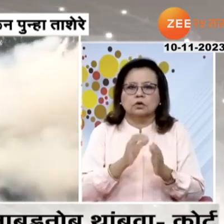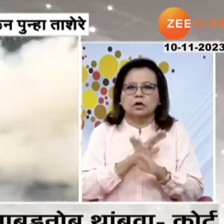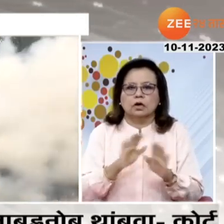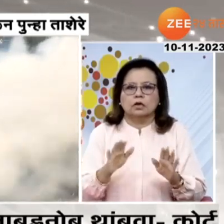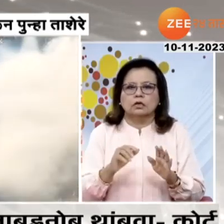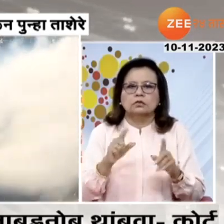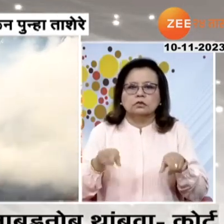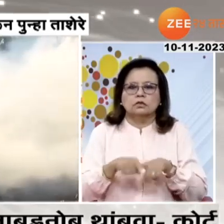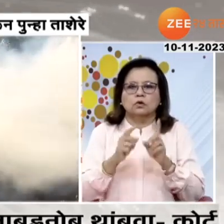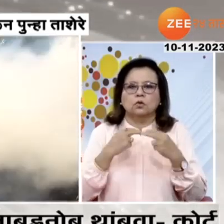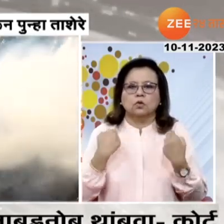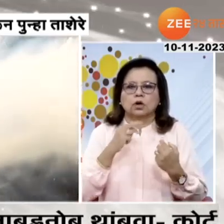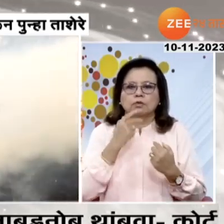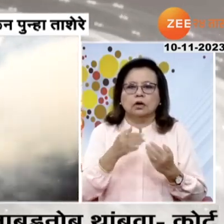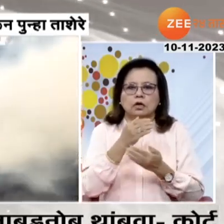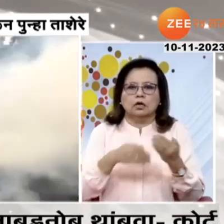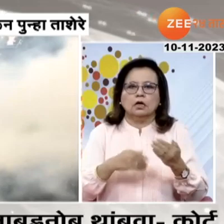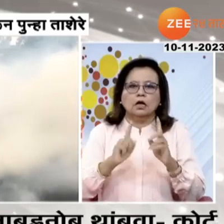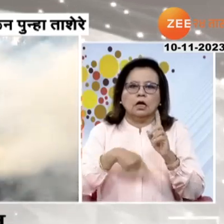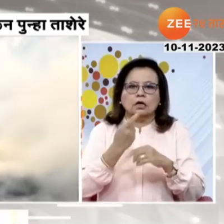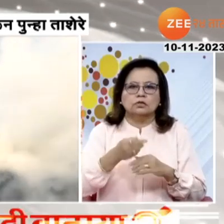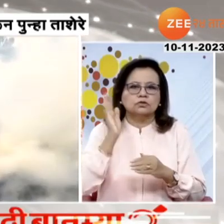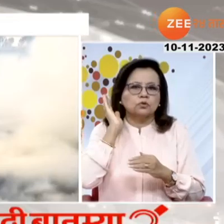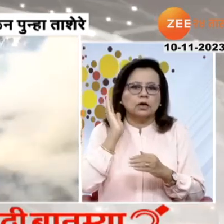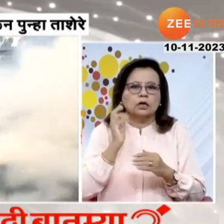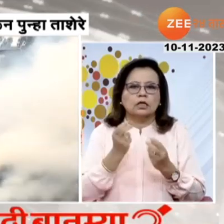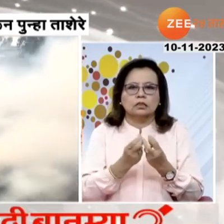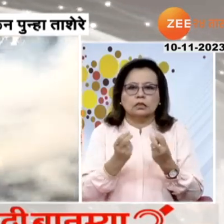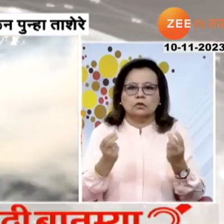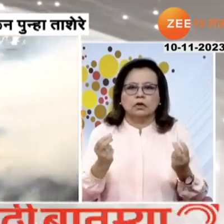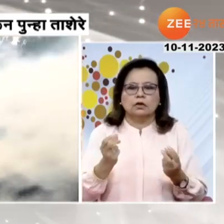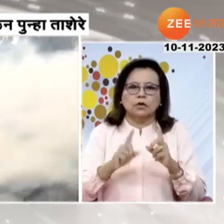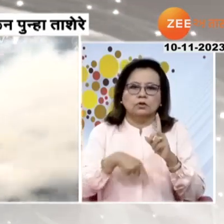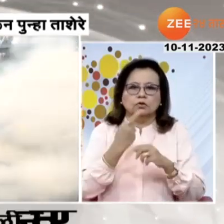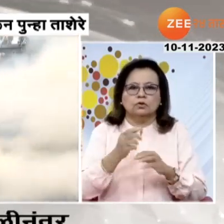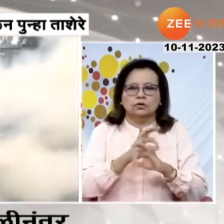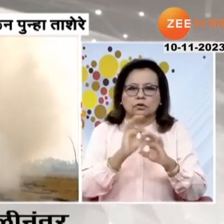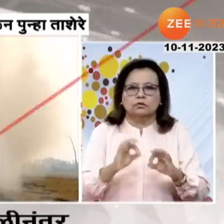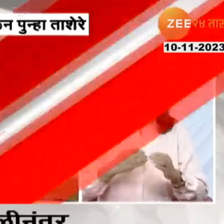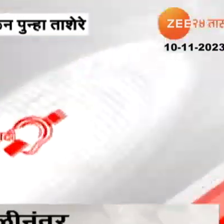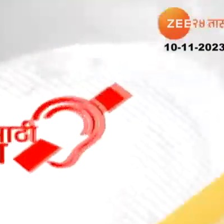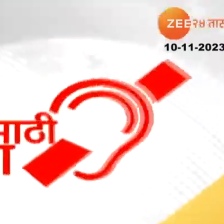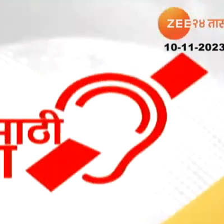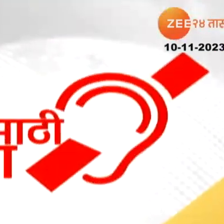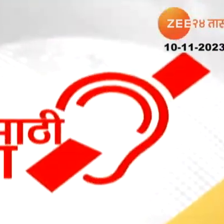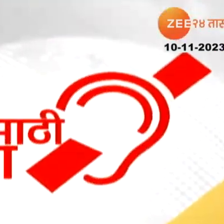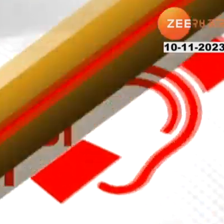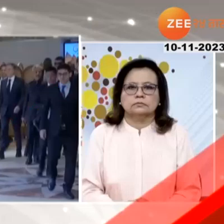आम्ही कडक शासन करू सोबत कोर्टन या प्रकर पुढची सुनावणी दिवा मध्ये होईल अस ही